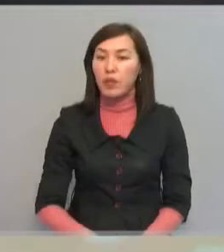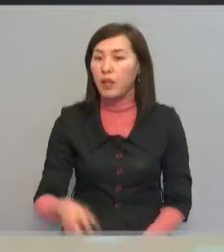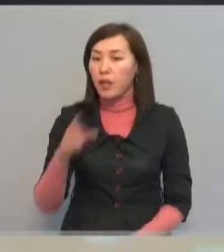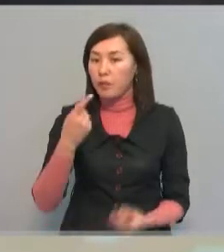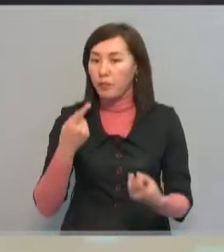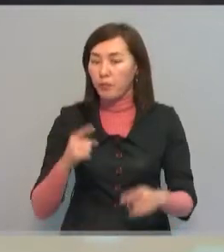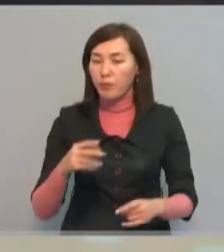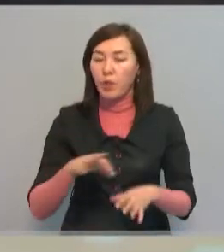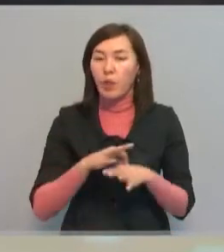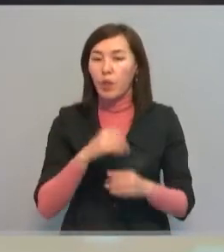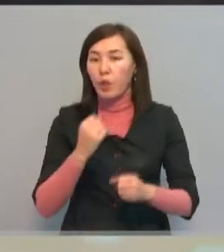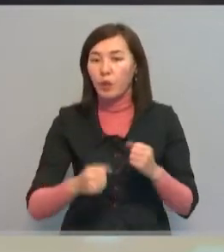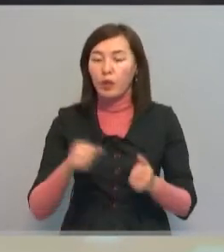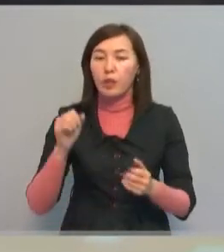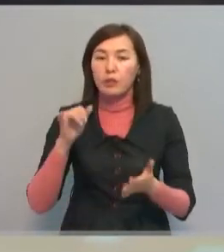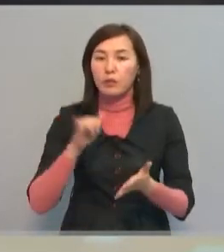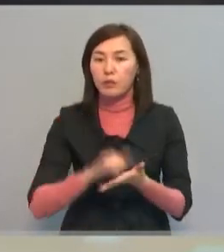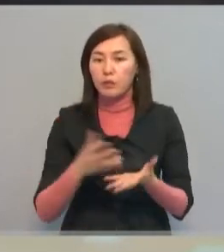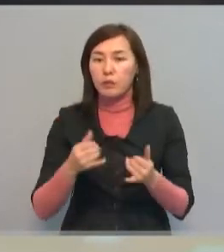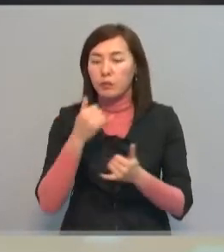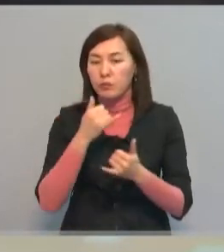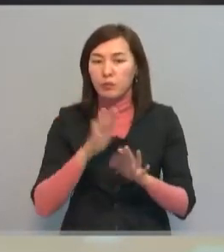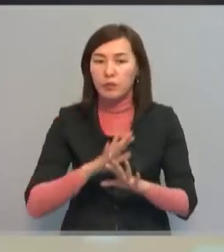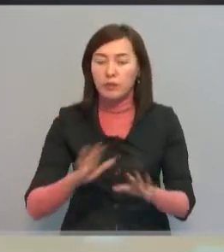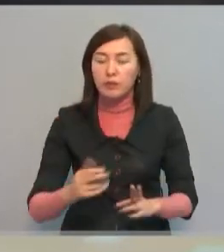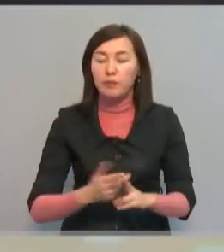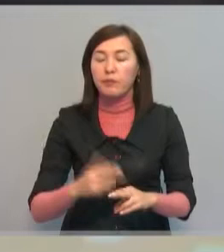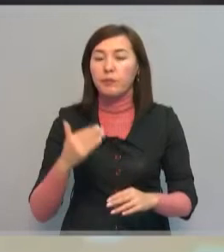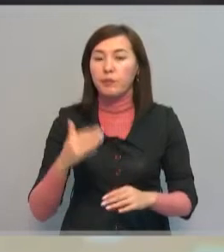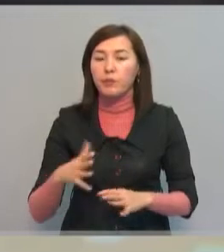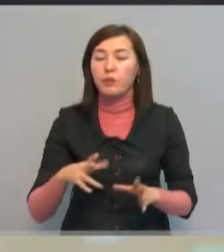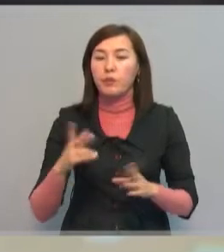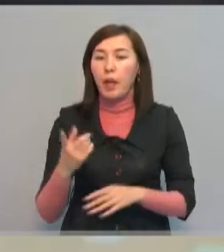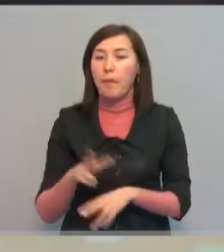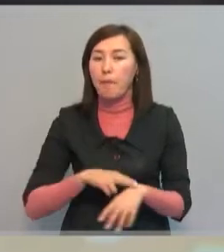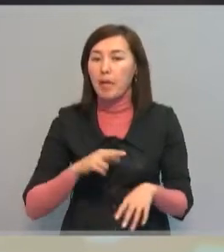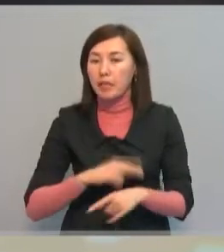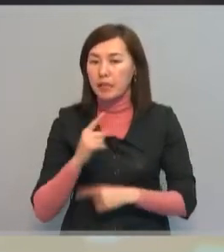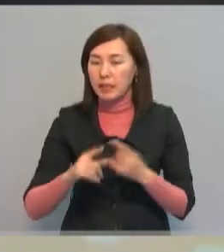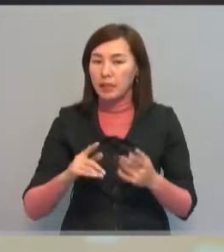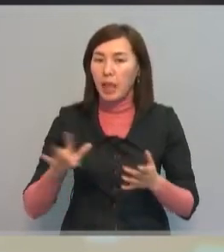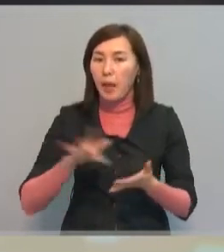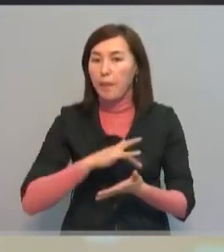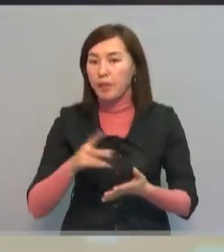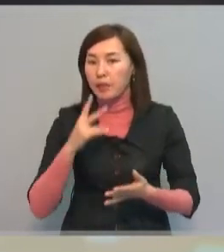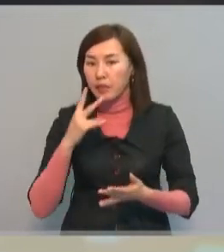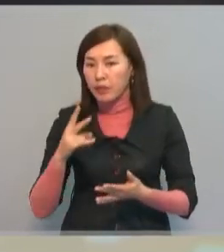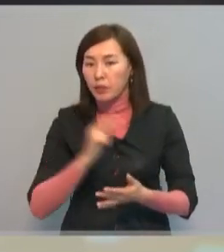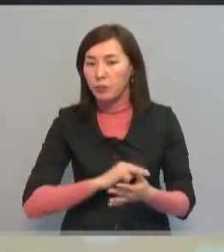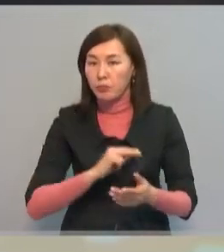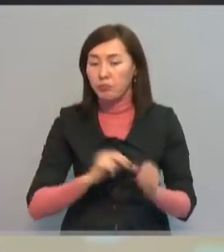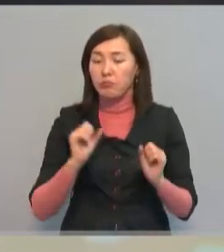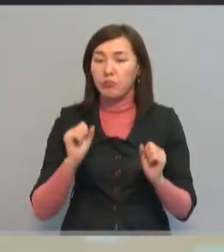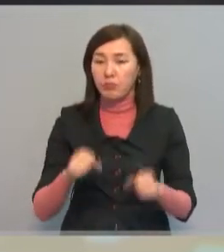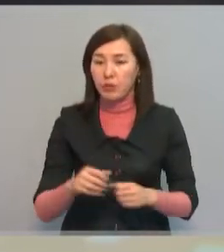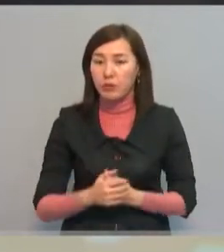Елімізді бұдан бұлай жүргізушілер көлік құжаттарын алып жүруге міндетті емес. Өйткені жол сақшылары енді электронды планшетпен жұмыс істеу